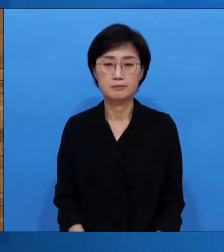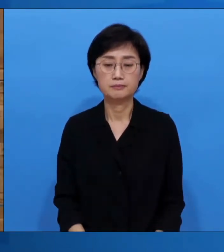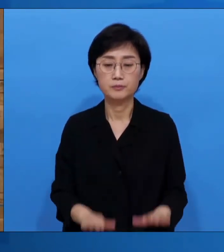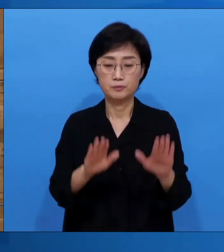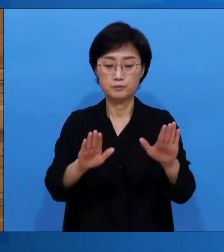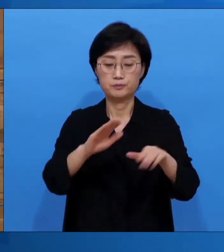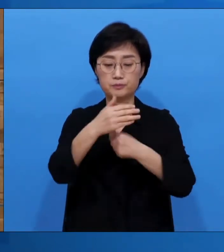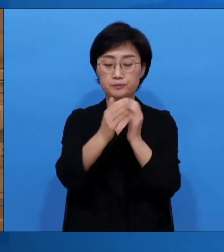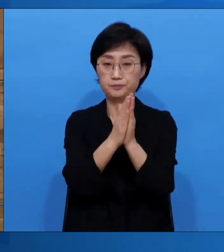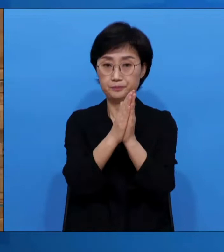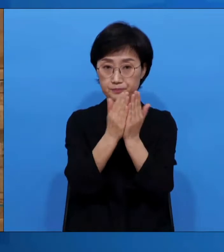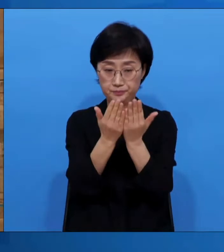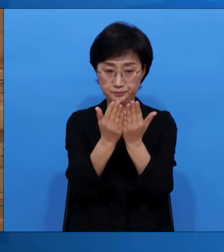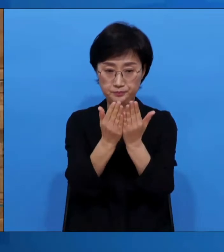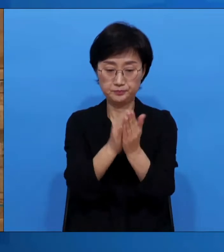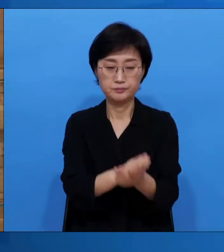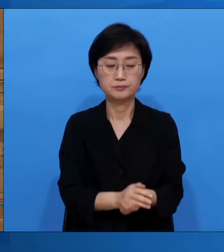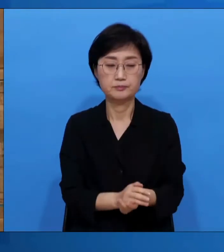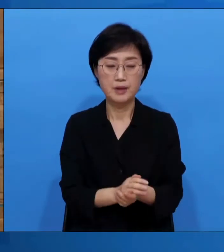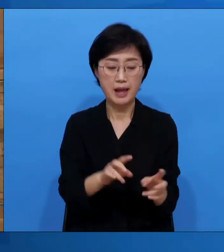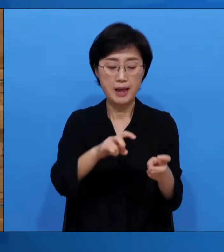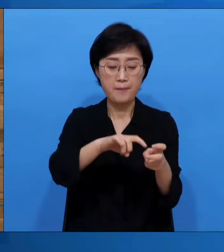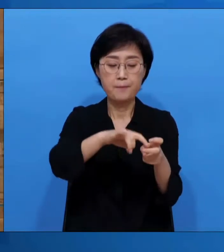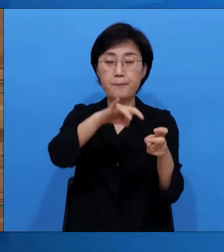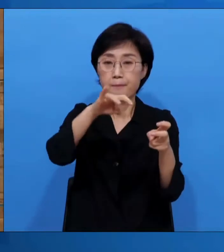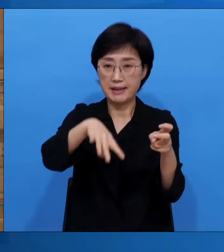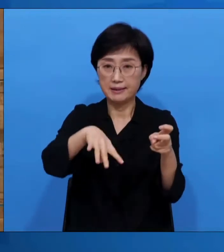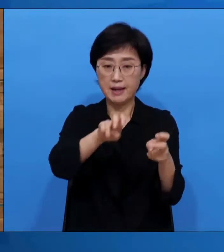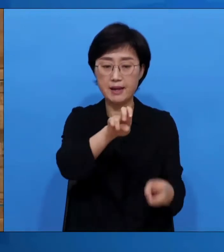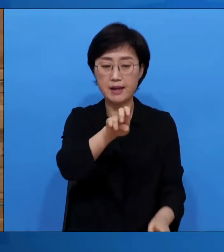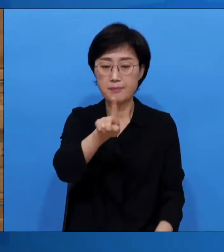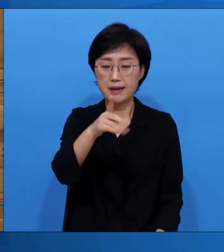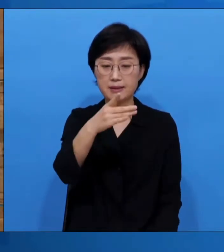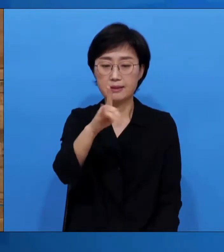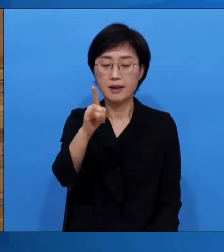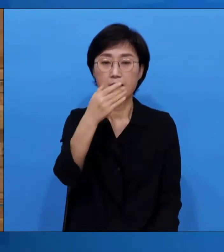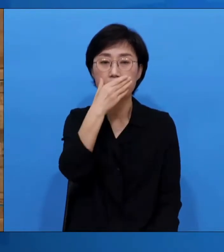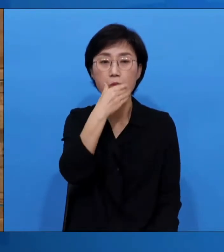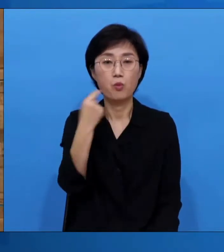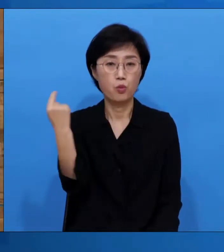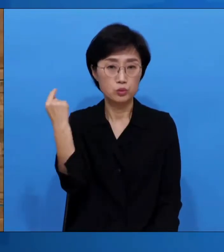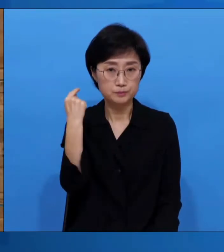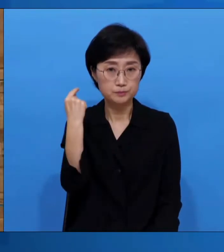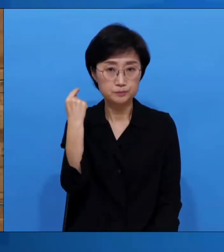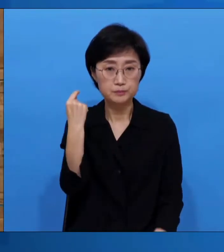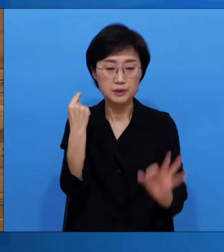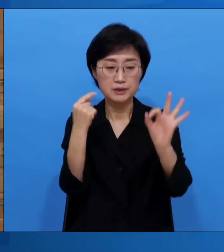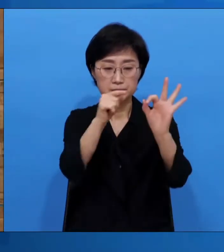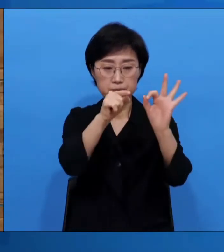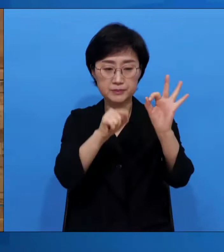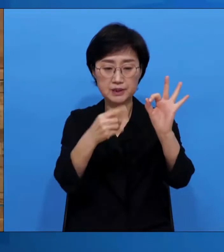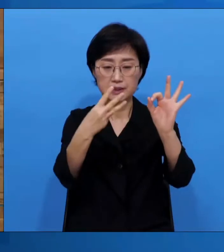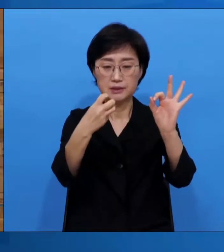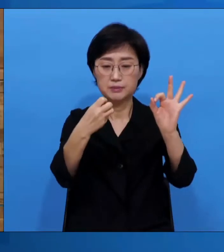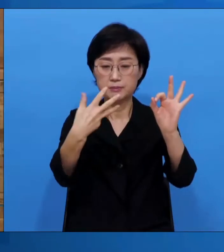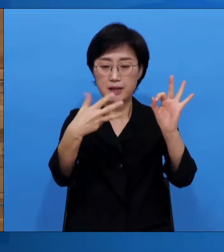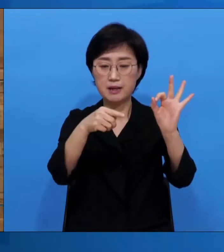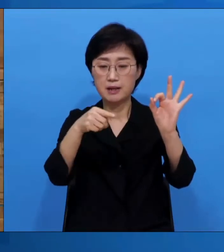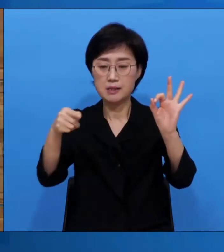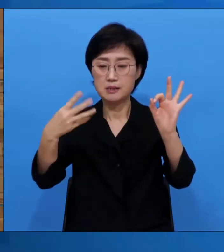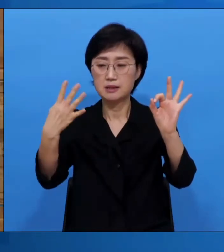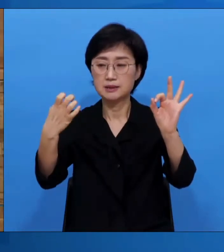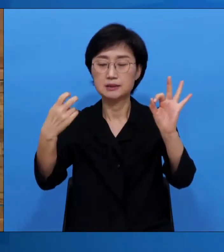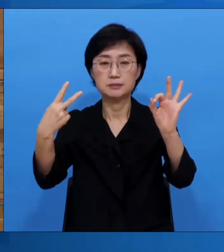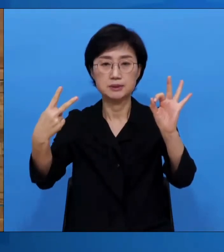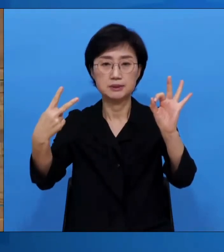하나님 말씀은 마태복음 10장 38절에서 42절의 말씀입니다. God's word is from Matthew chapter 10 verses 38